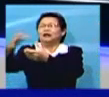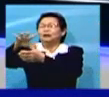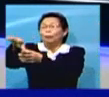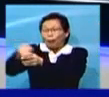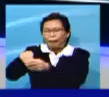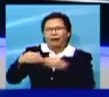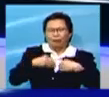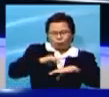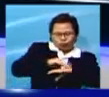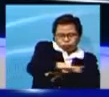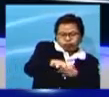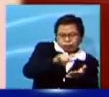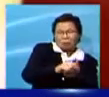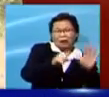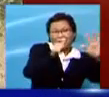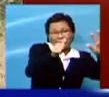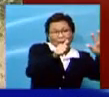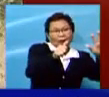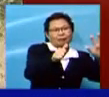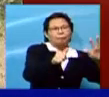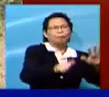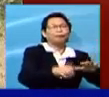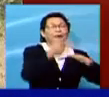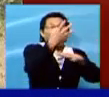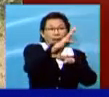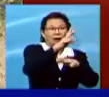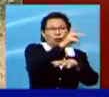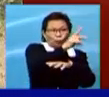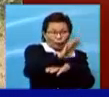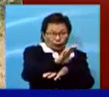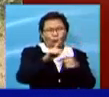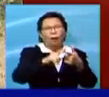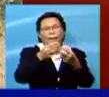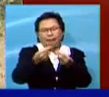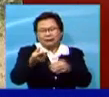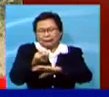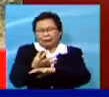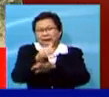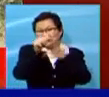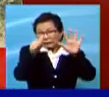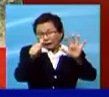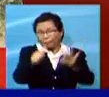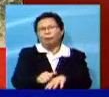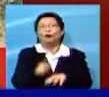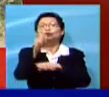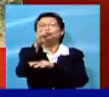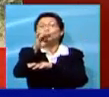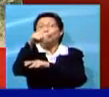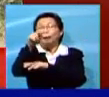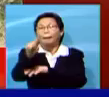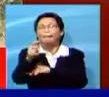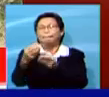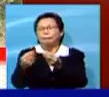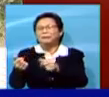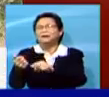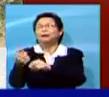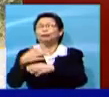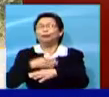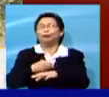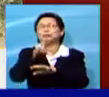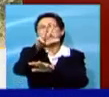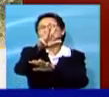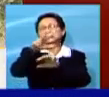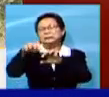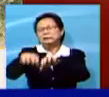berkenaan. 6 jajahan iaitu 14 lokasi di Kota Baru, Pasir Mas 6 lokasi, Tumpat dan Pasir Putih masing-masing 3